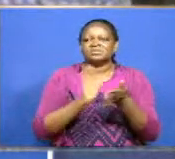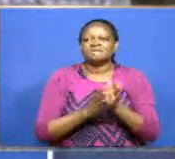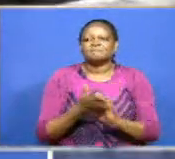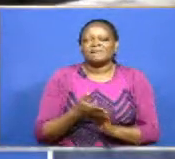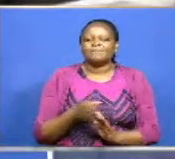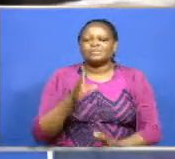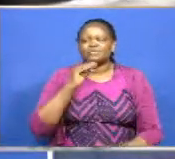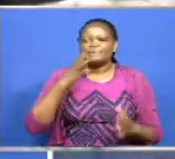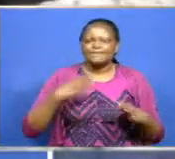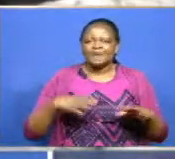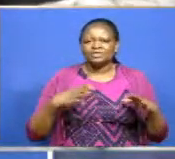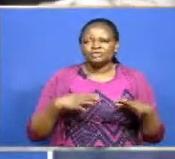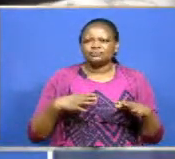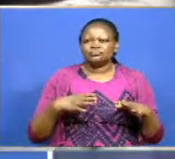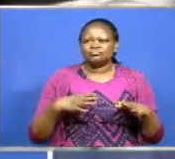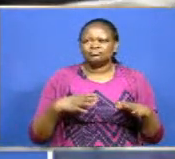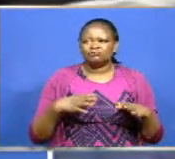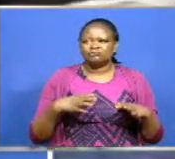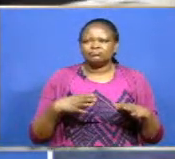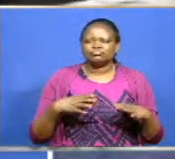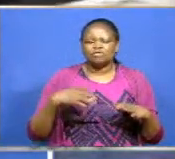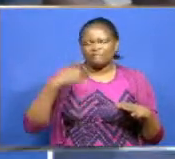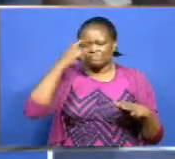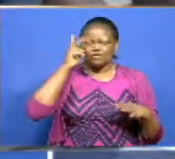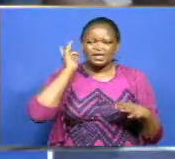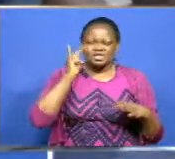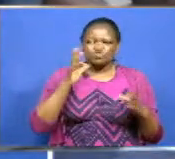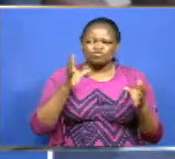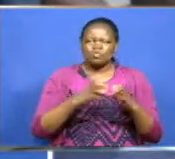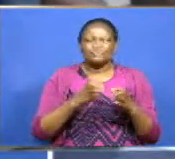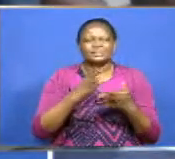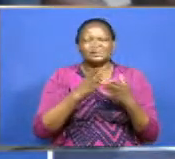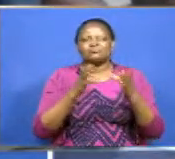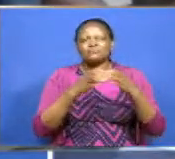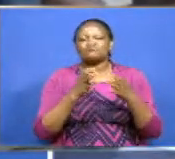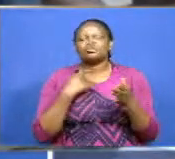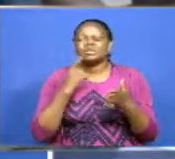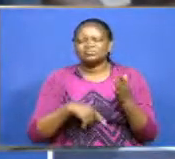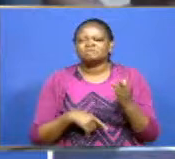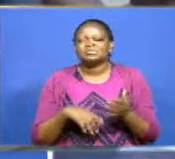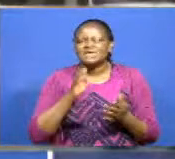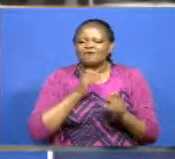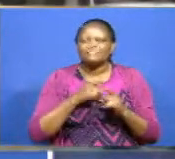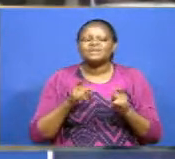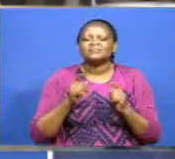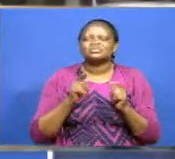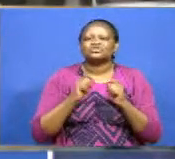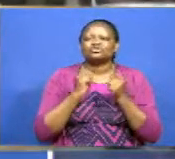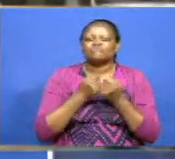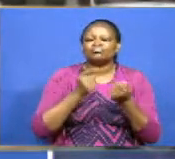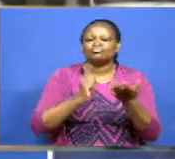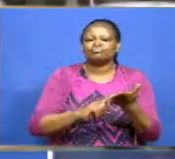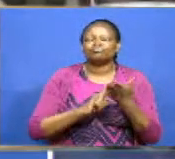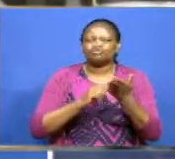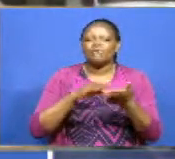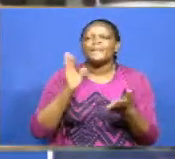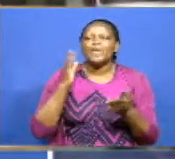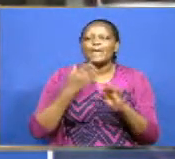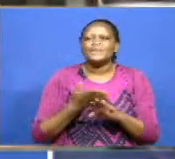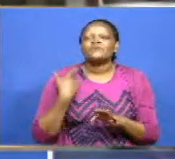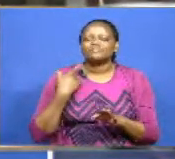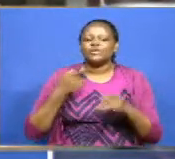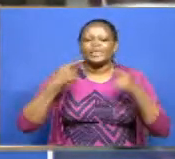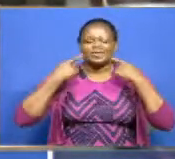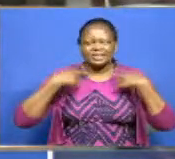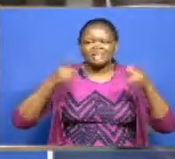Abagusi kunaendelea kuzua maoni mseto. Kundi hilo limewataka wazee wa jamii hiyo kufanya mashauri zaidi kabla ya